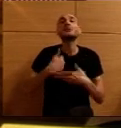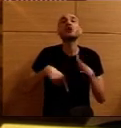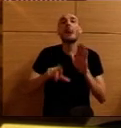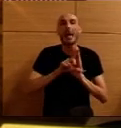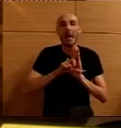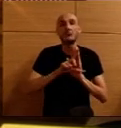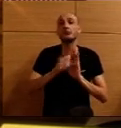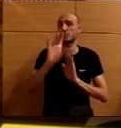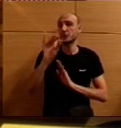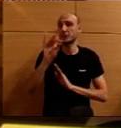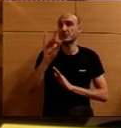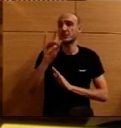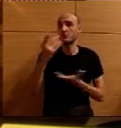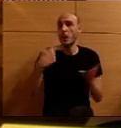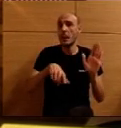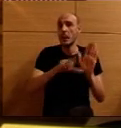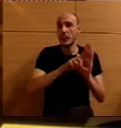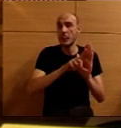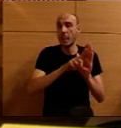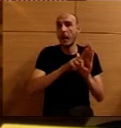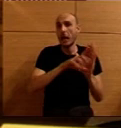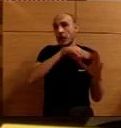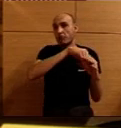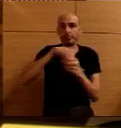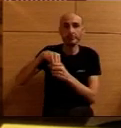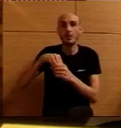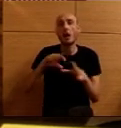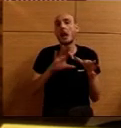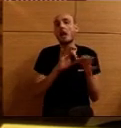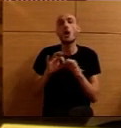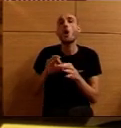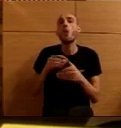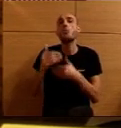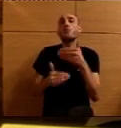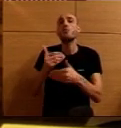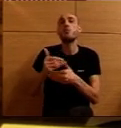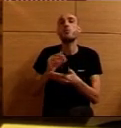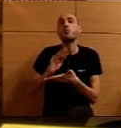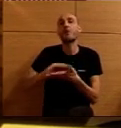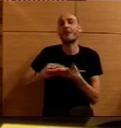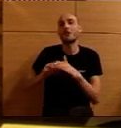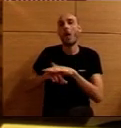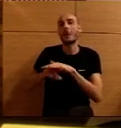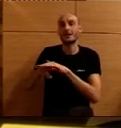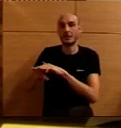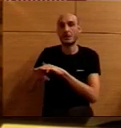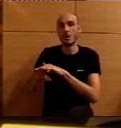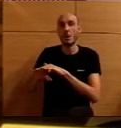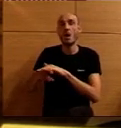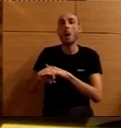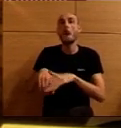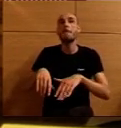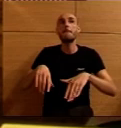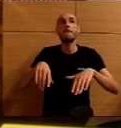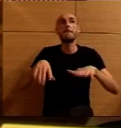sempre que estan encaixats dins del que és un procediment administratiu. Però tenen un límit, el límit de no passar a